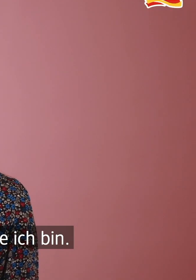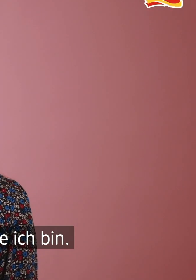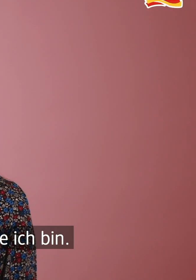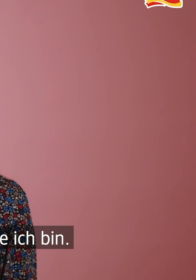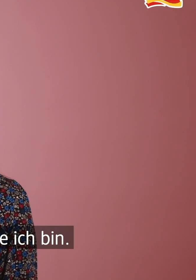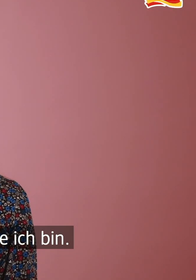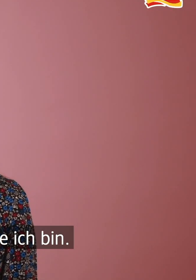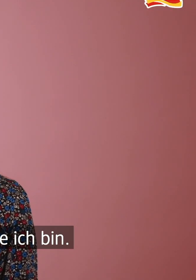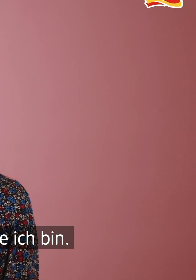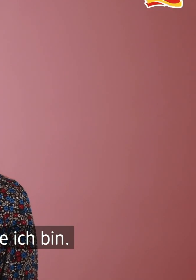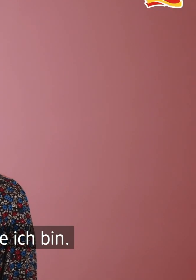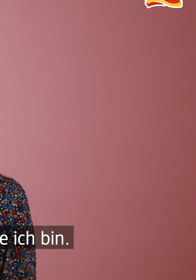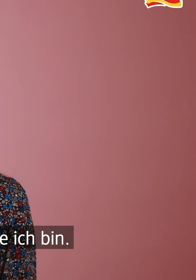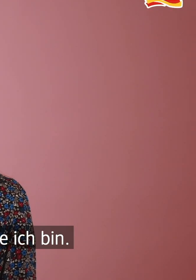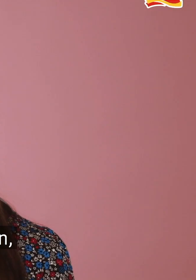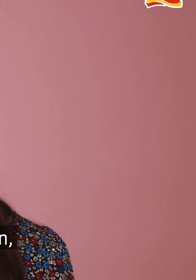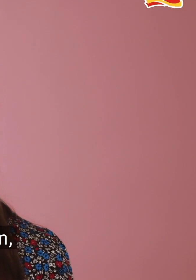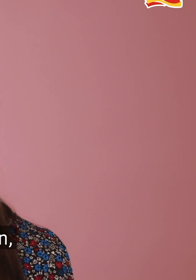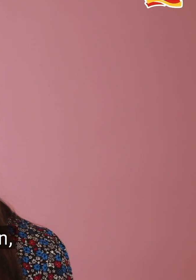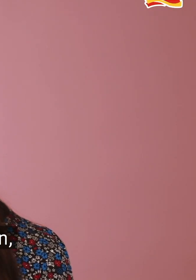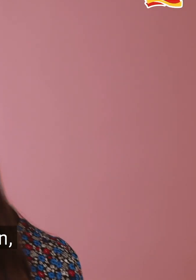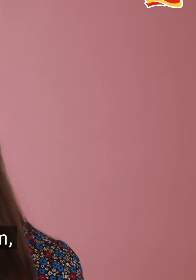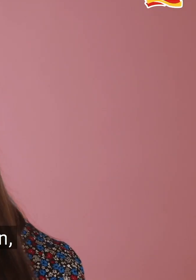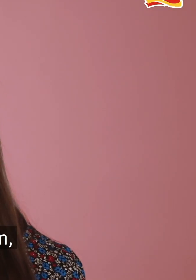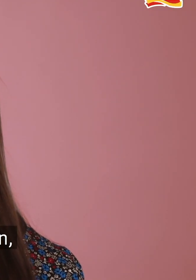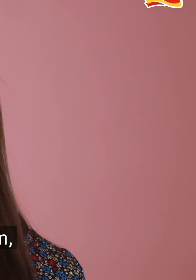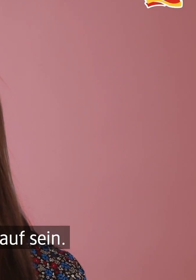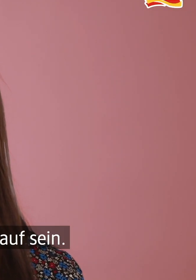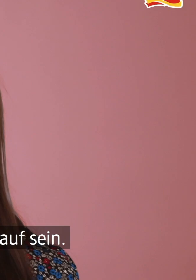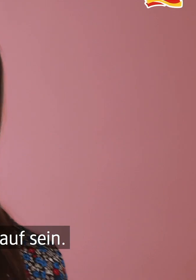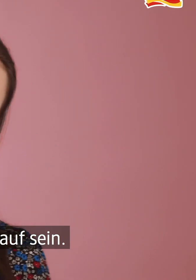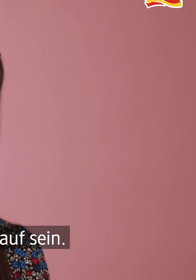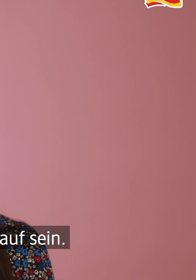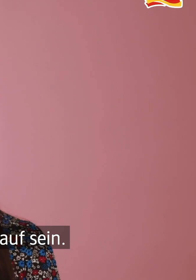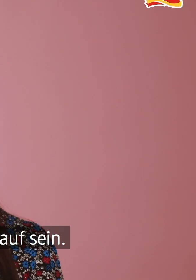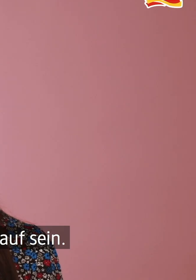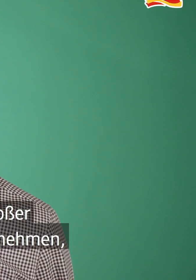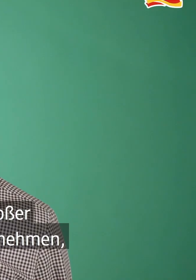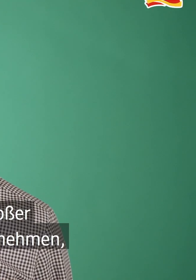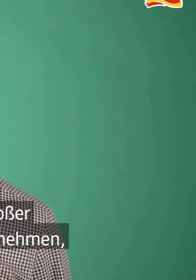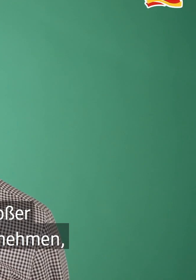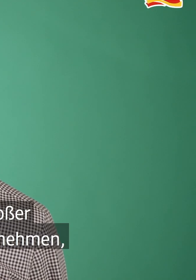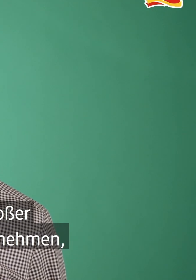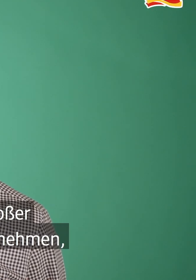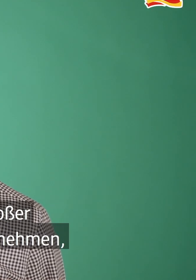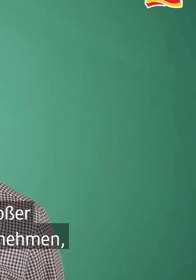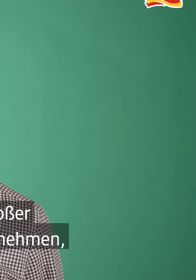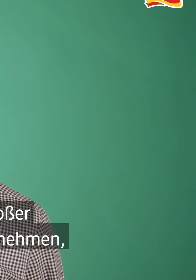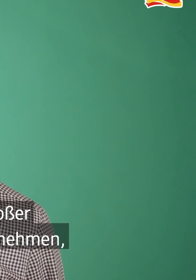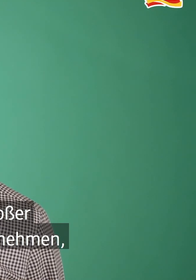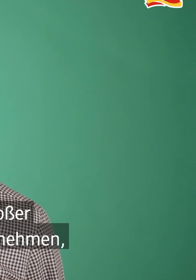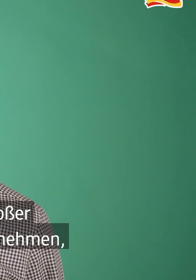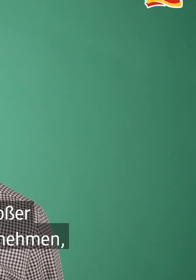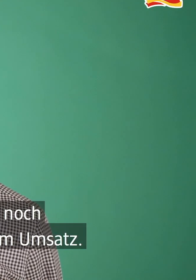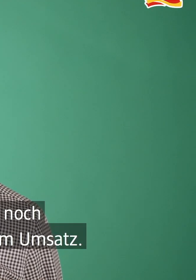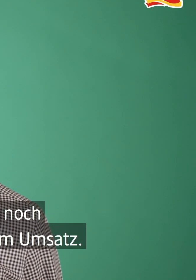weil ich genau so sein kann, wie ich bin. Ich kann ausgeflippt sein, ich kann mal nicht gut drauf sein. Das, glaube ich, ist ein großer Unterschied zu